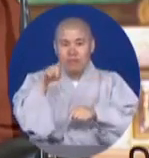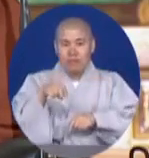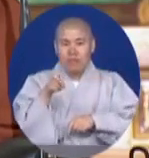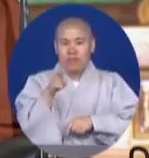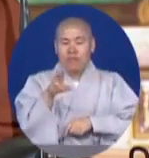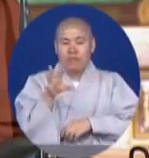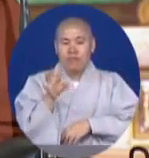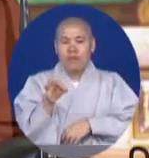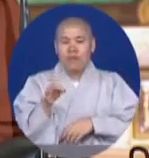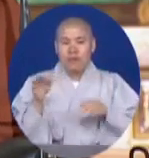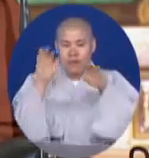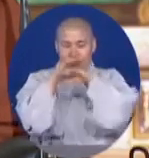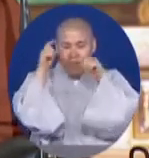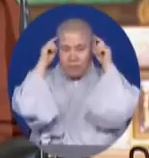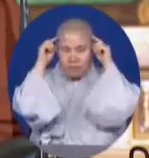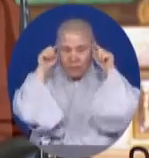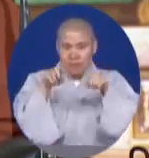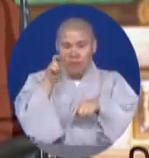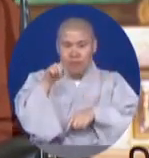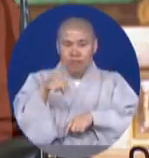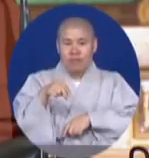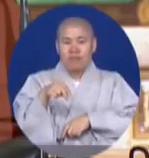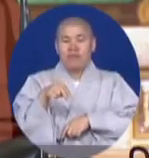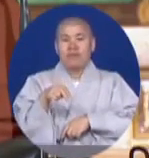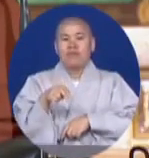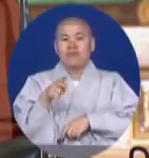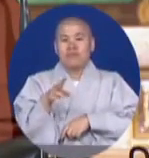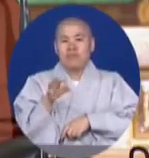그래서 그 어리석은 무명 하나로